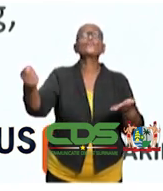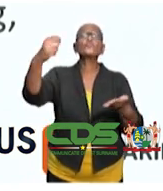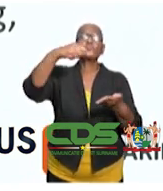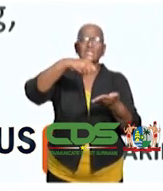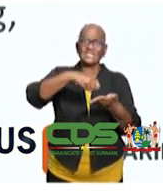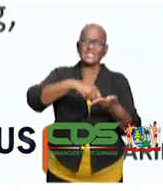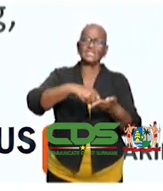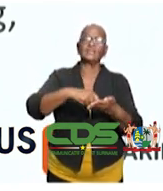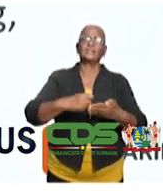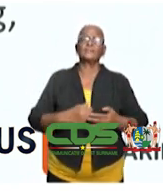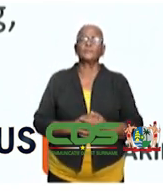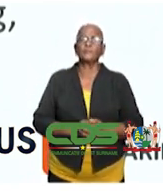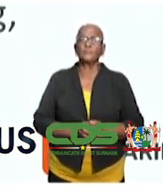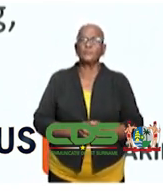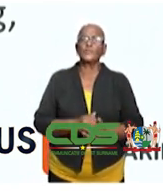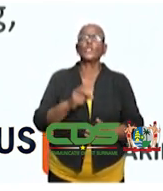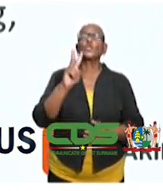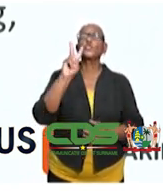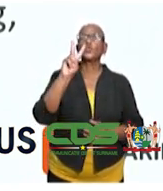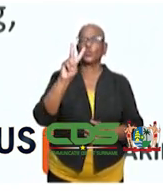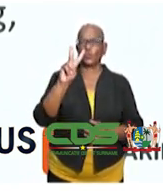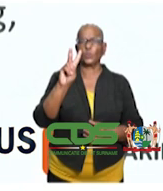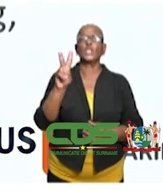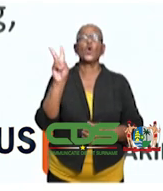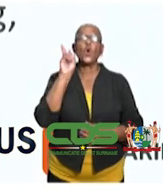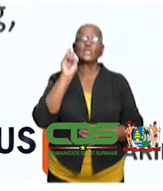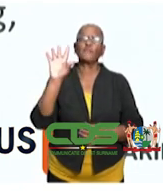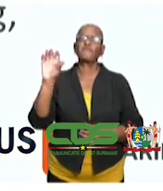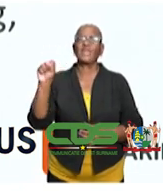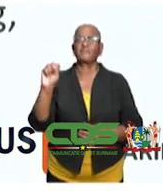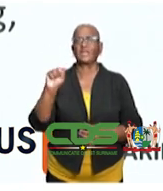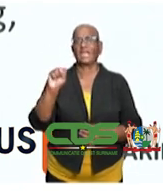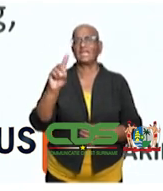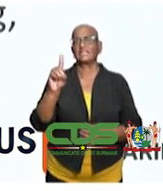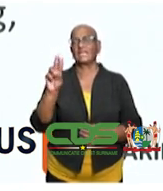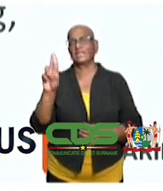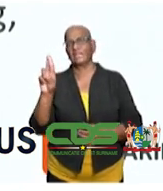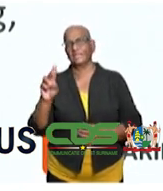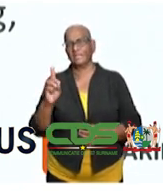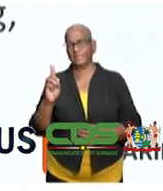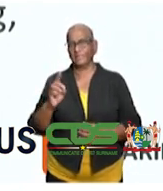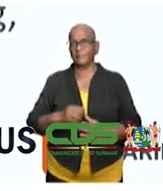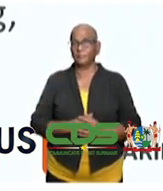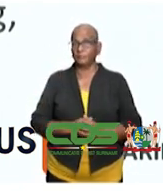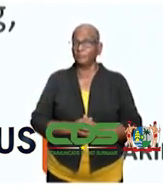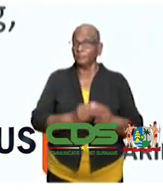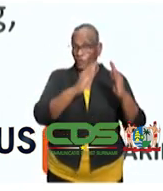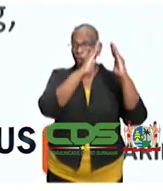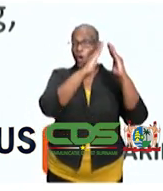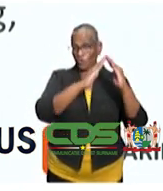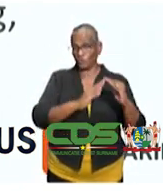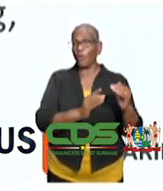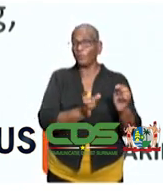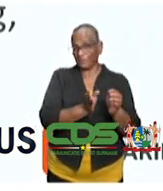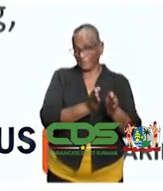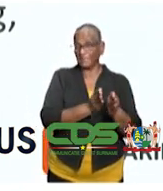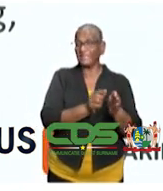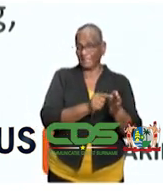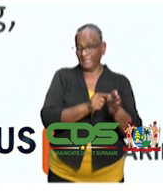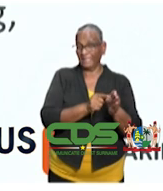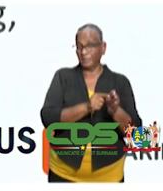een bedrag van 250 SRD. Een deel van de huishoudens zal met